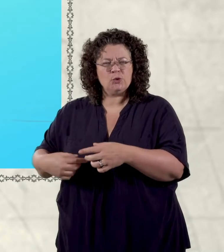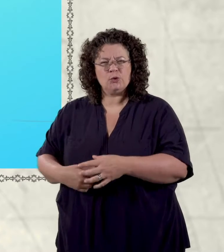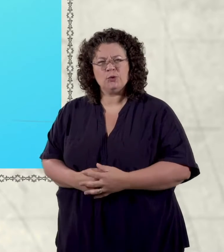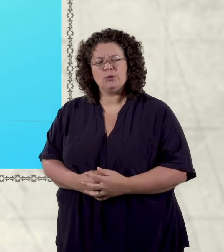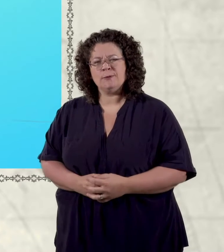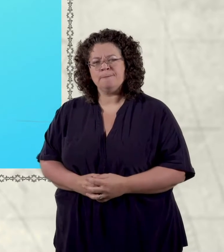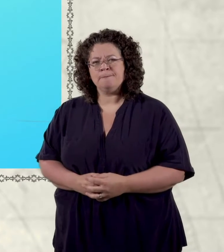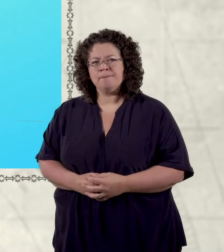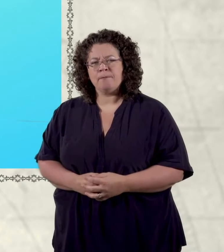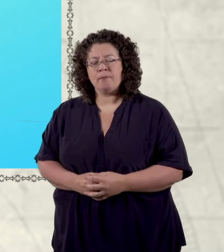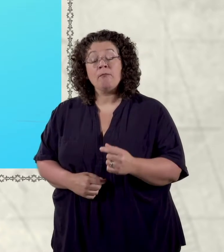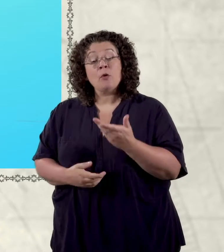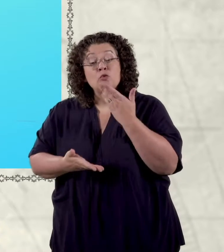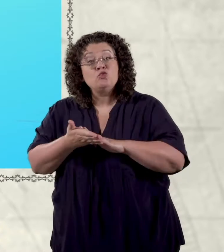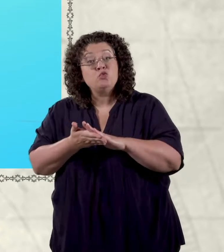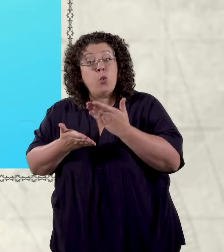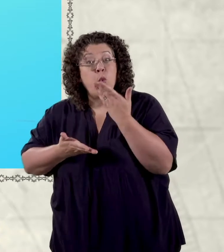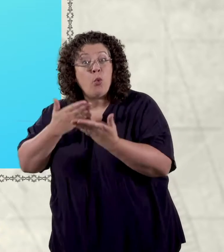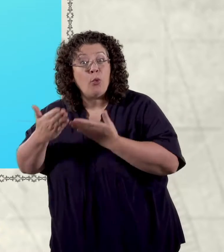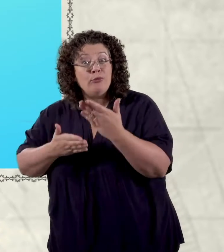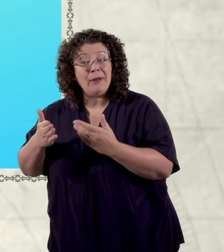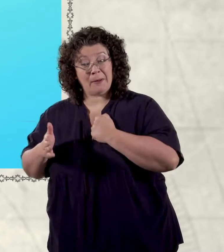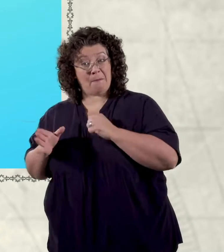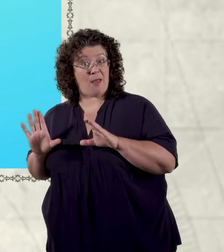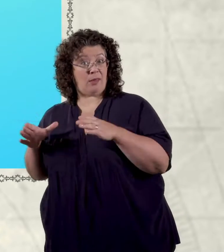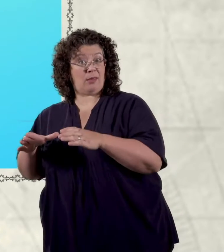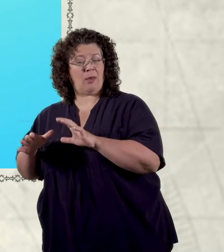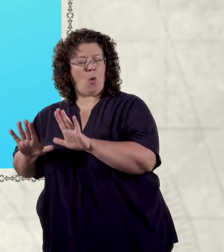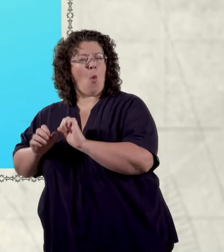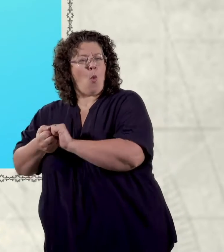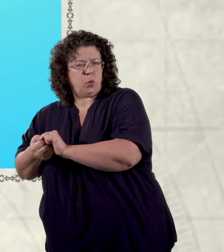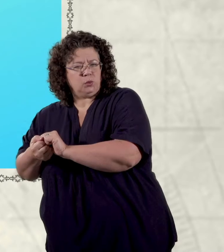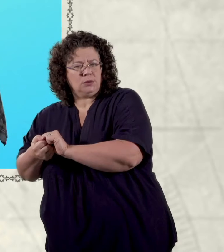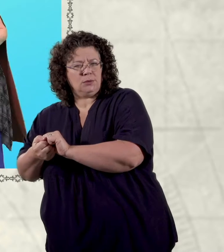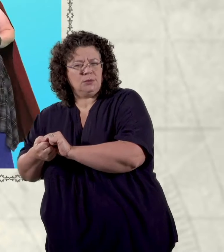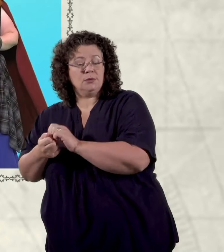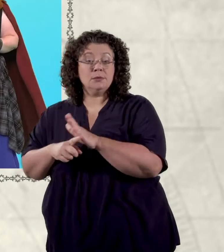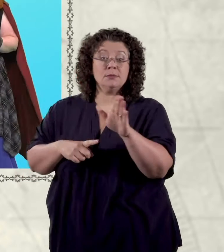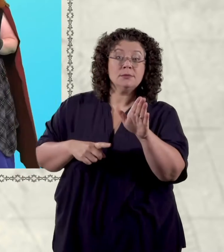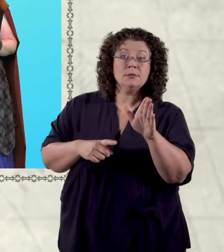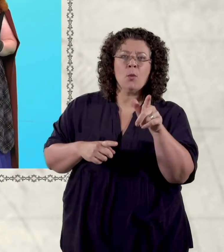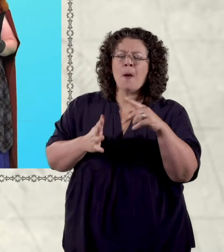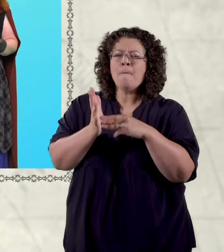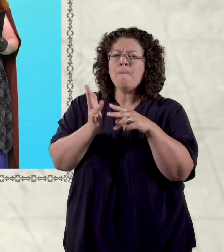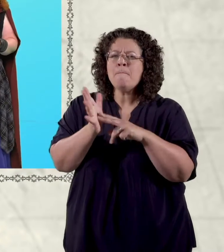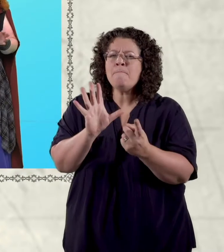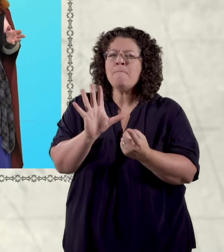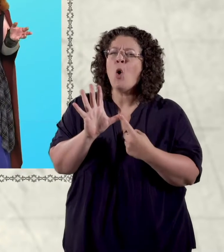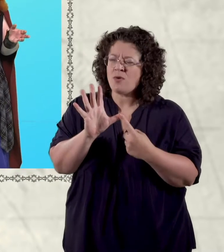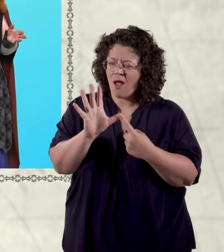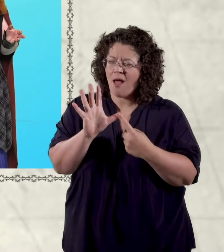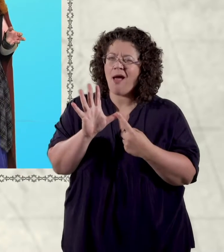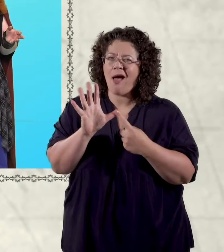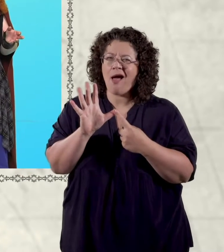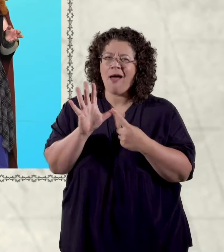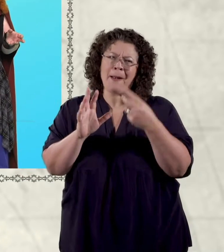Yn y cyfamser, mae'n stori ni'n gadael tir yr Aethwy ac yn mynd i le o'r enw Mona. Neu